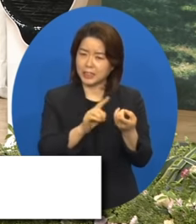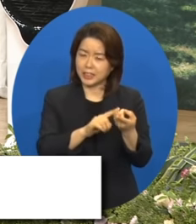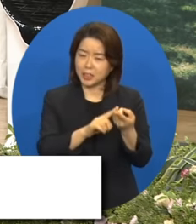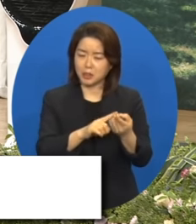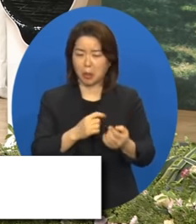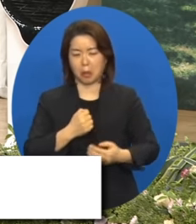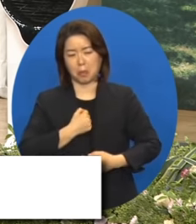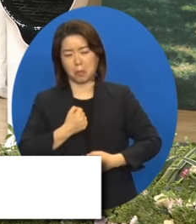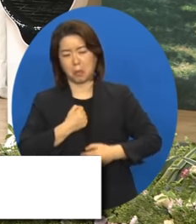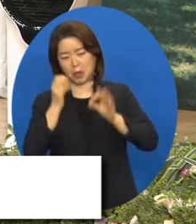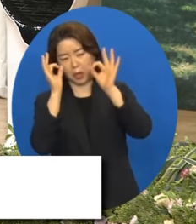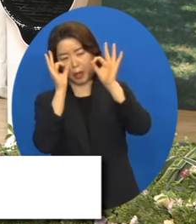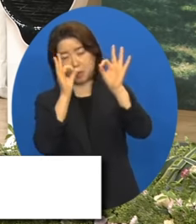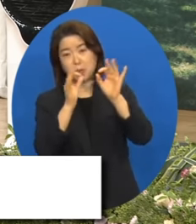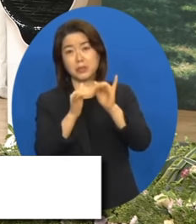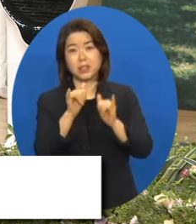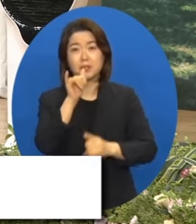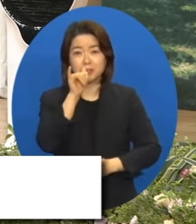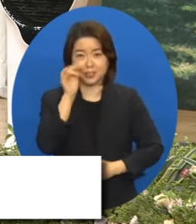분이 계셨습니다.